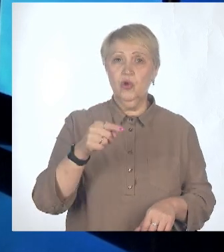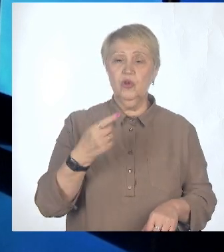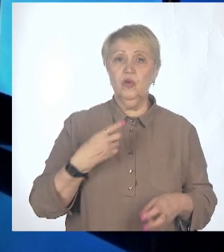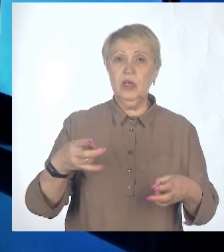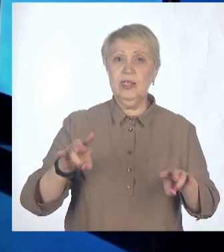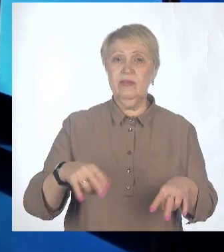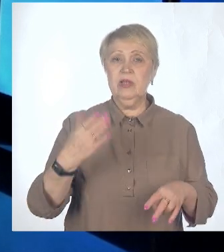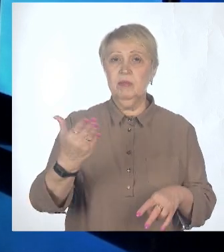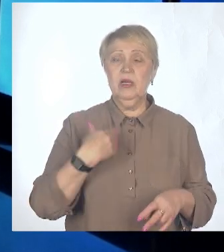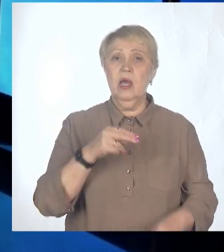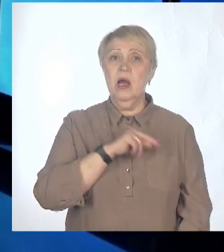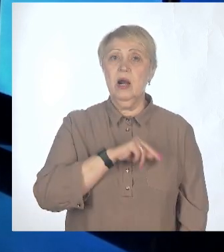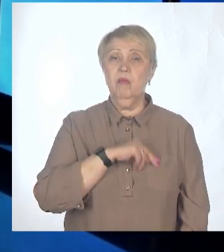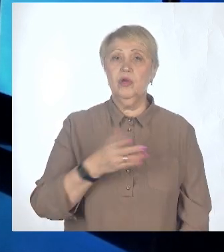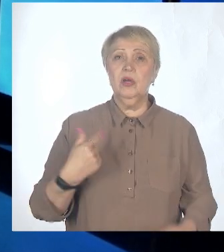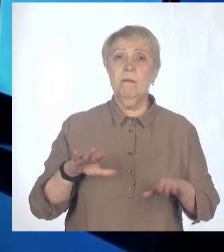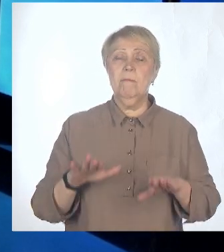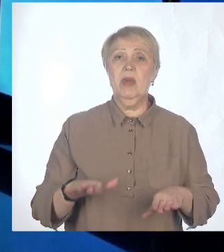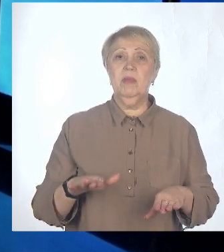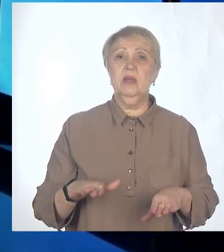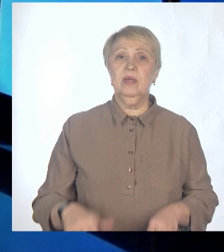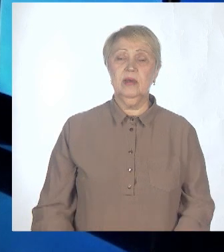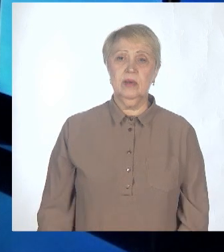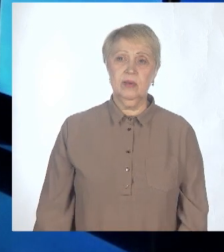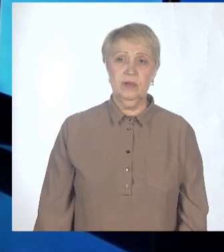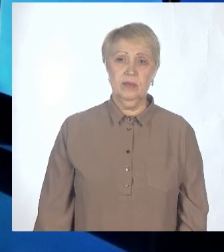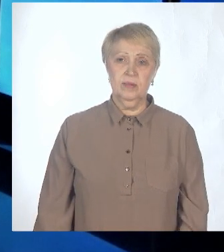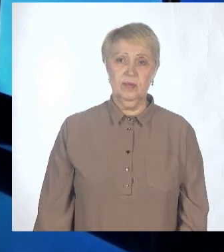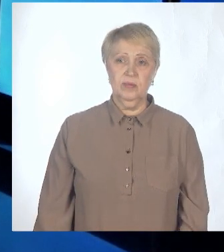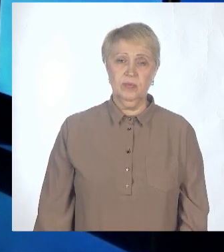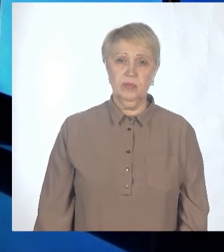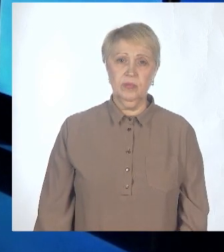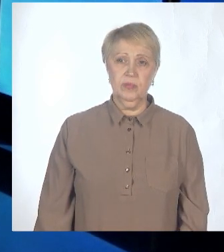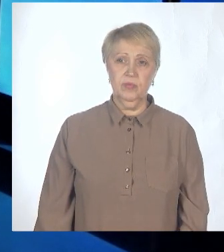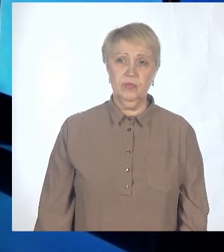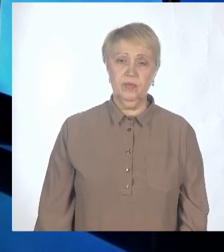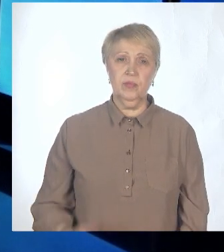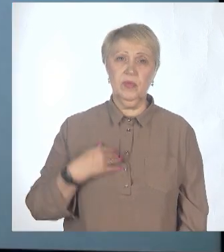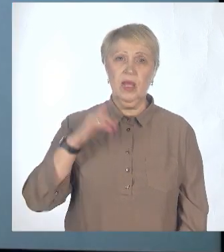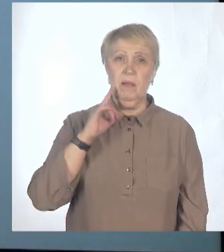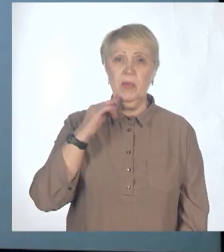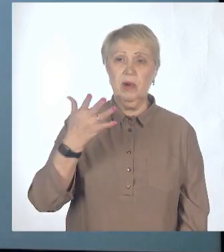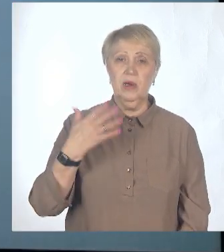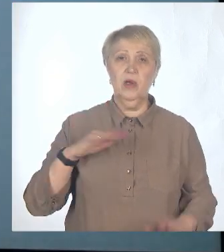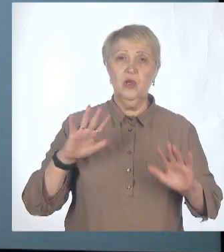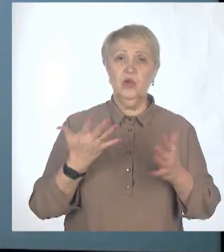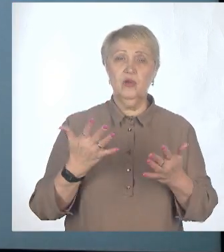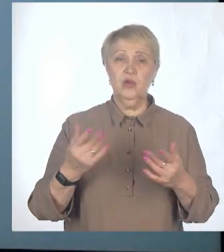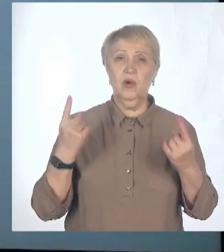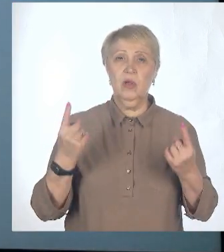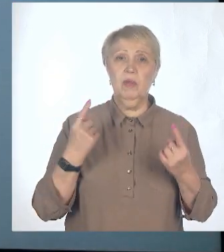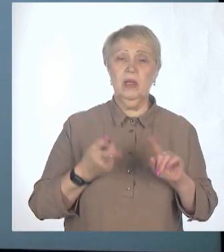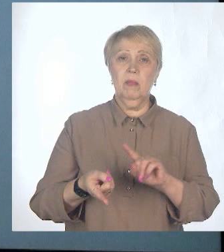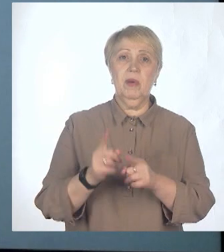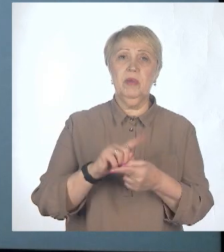оставаясь при рабочем месте, пока не демпингует, что можно сказать. Поэтому пока ситуация глобально не поменялась.